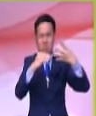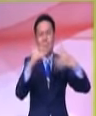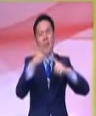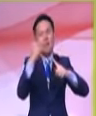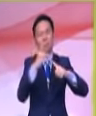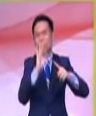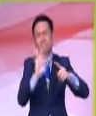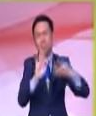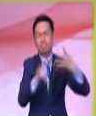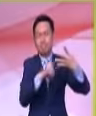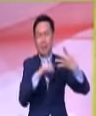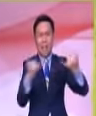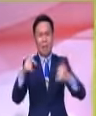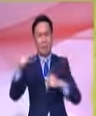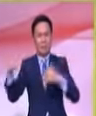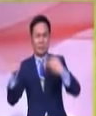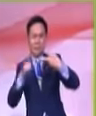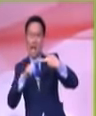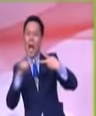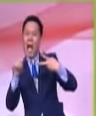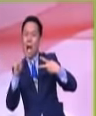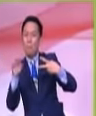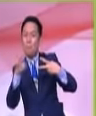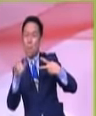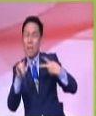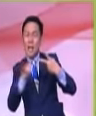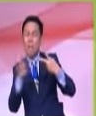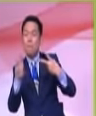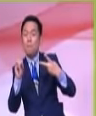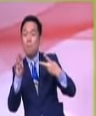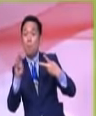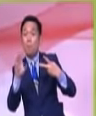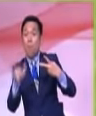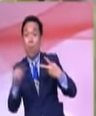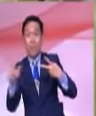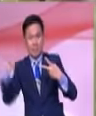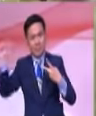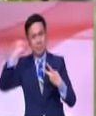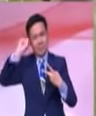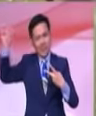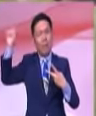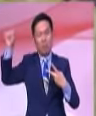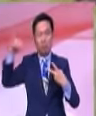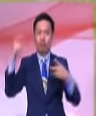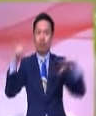dihasilkan, Efedaya oleh Segun, manakala Amri dan Bobby Gonzalez muncul peledak buat Sabah FC.